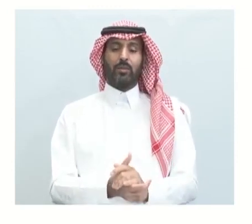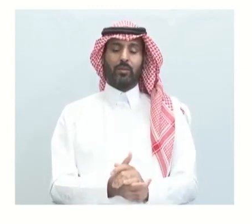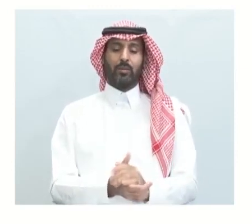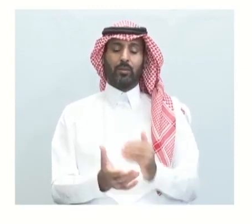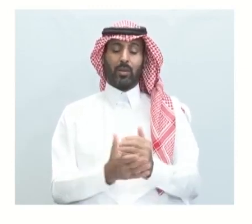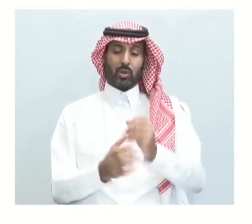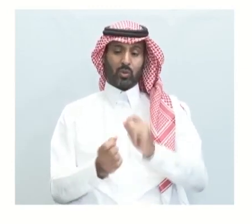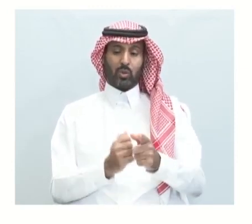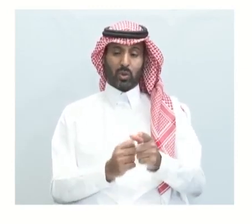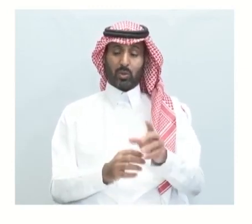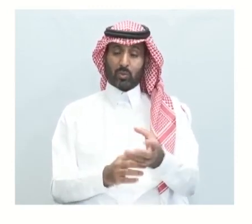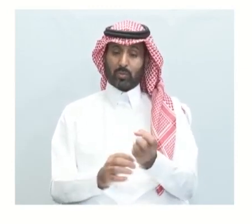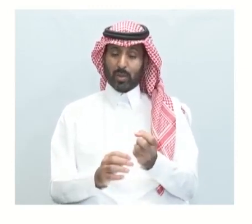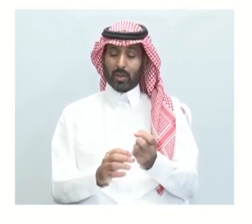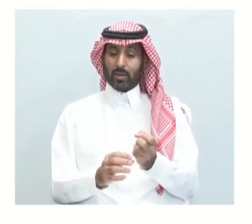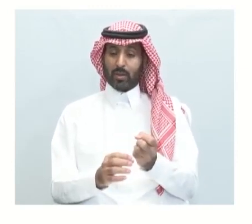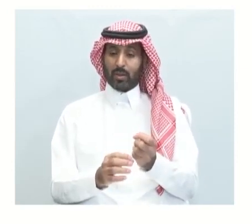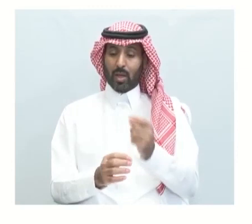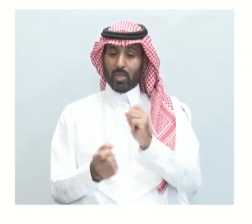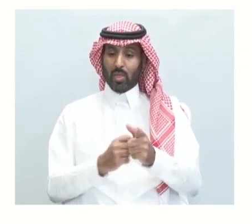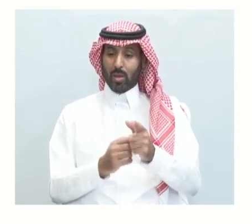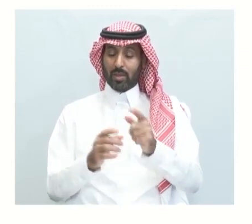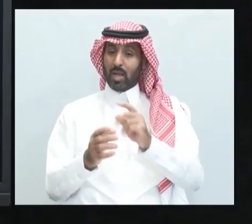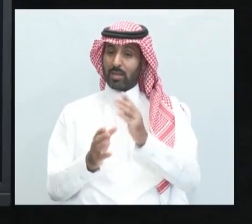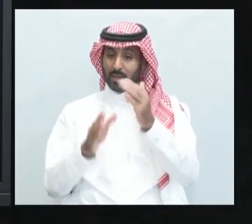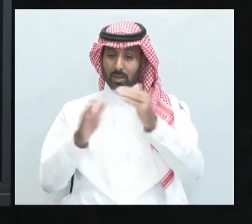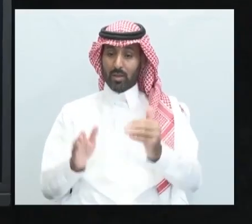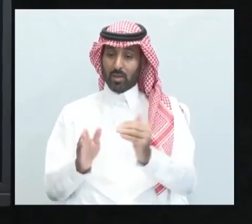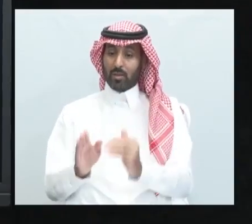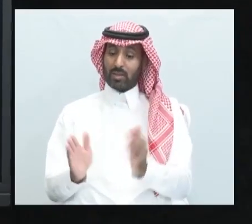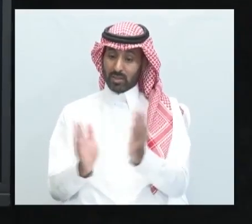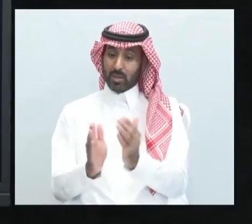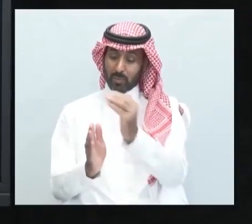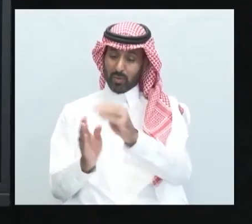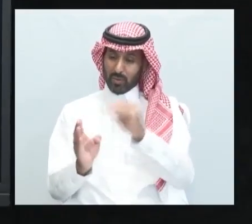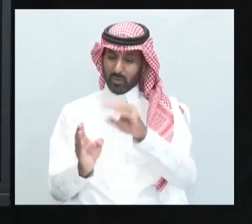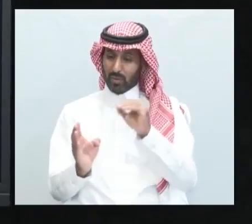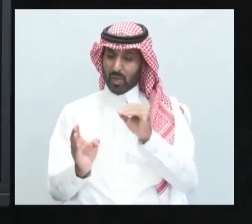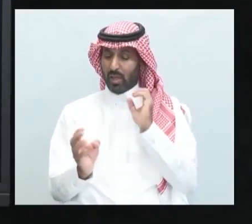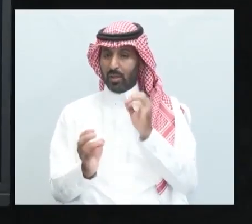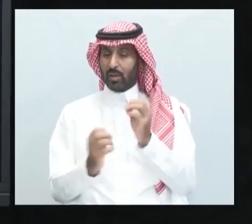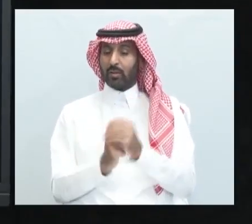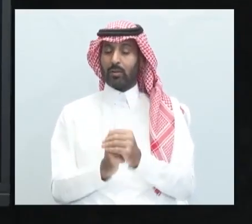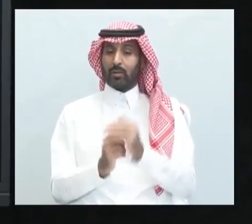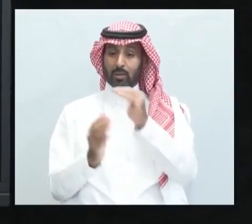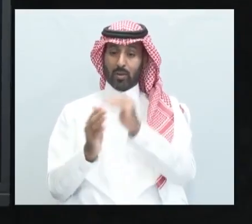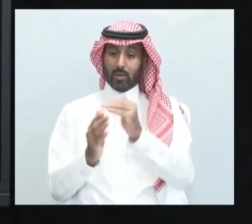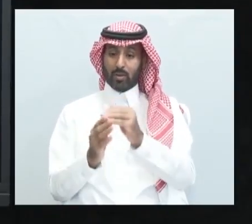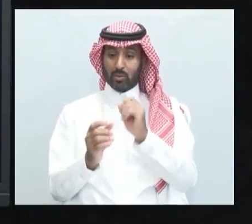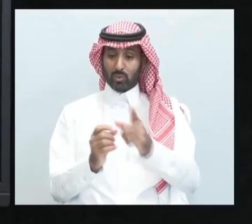من حيث سرعه الوصول الى البيانات الثابته اسرع والسبب انها متجاوره النقطه السابقه لها سبب